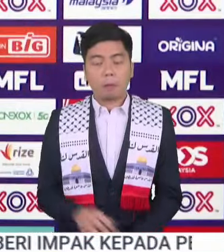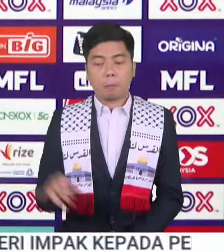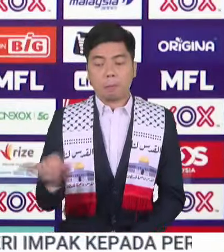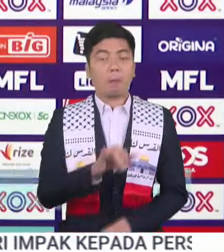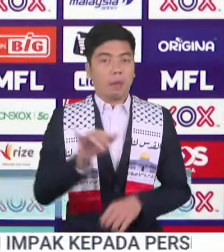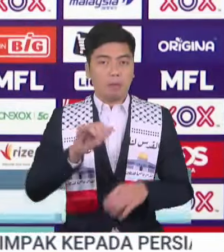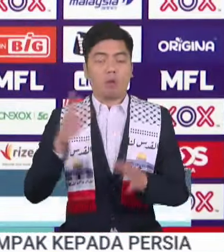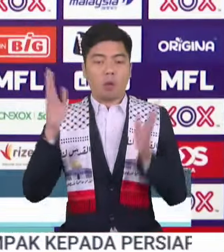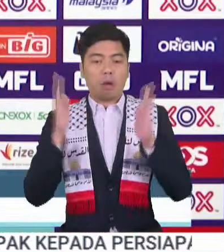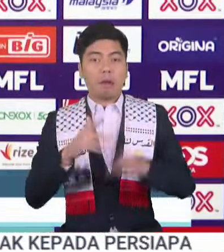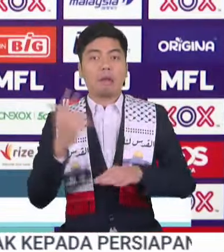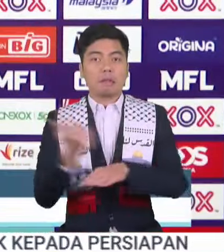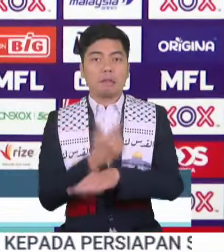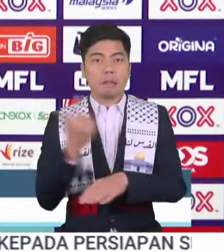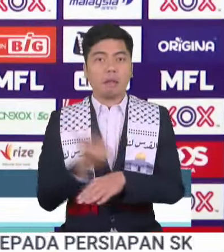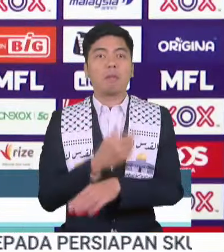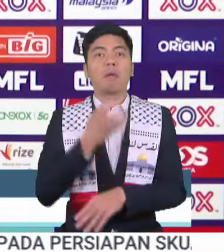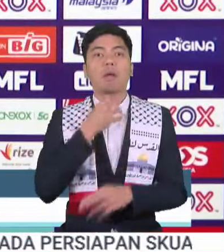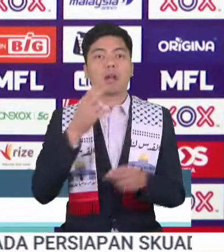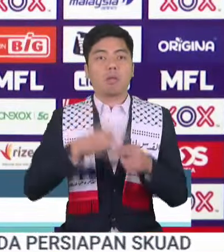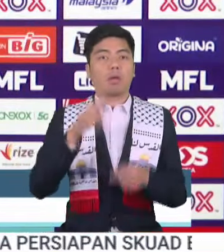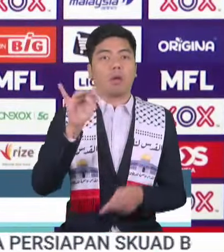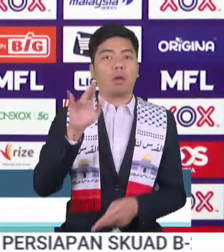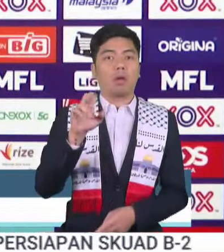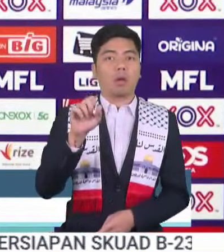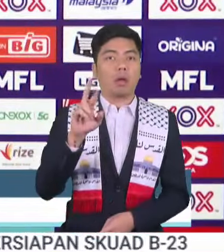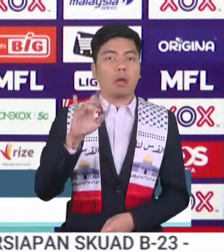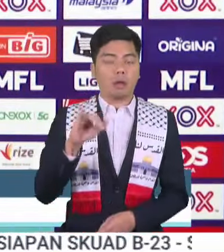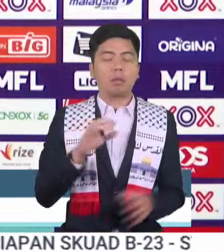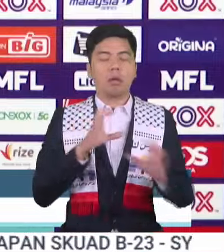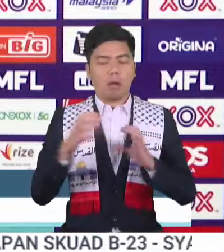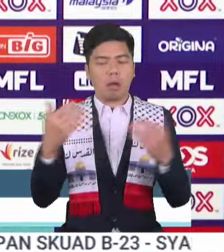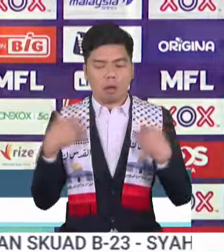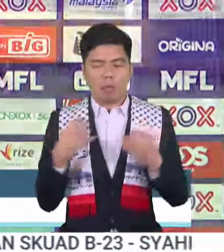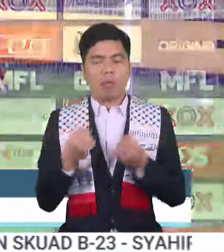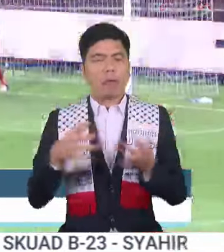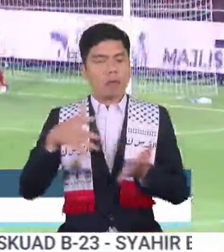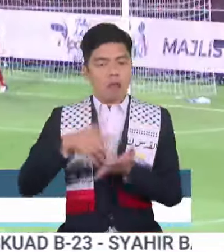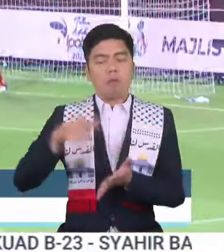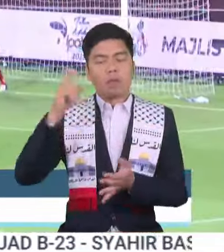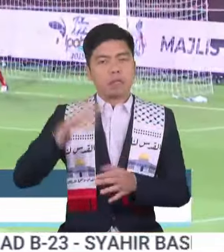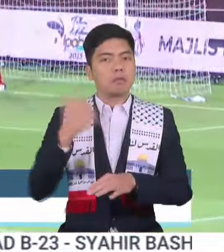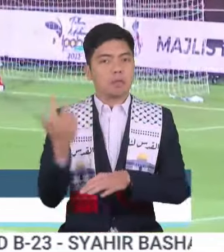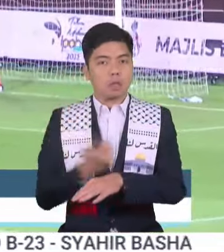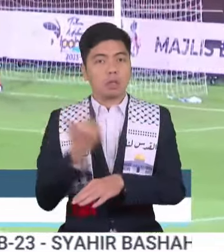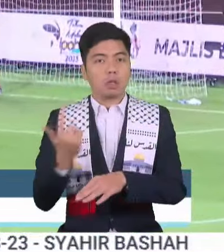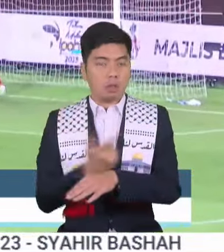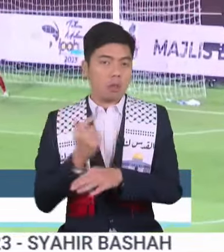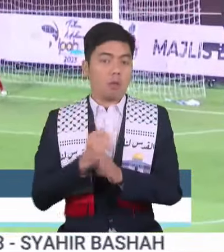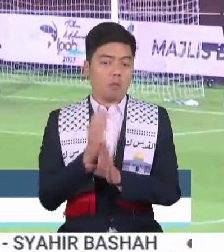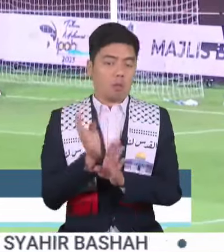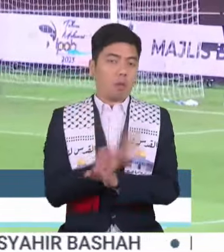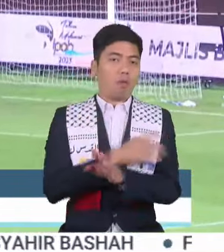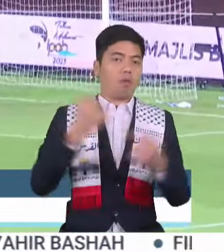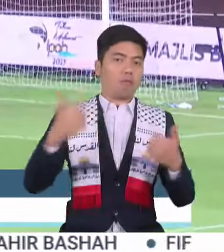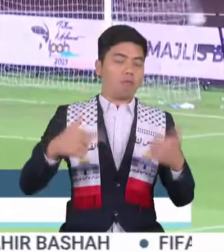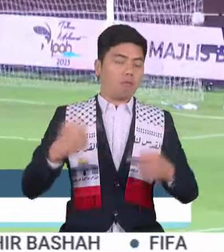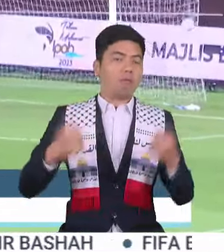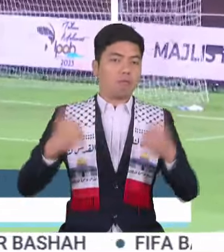Dalam pada itu, jurulatih Perak FC Yusri Cetlah akui masih banyak kelemahan perlu diperbaiki pasukannya sebelum saingan Liga Malaysia